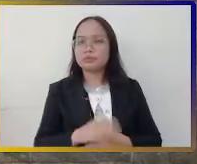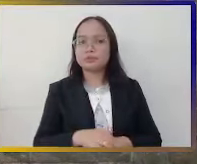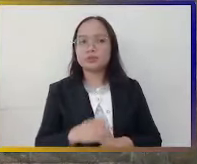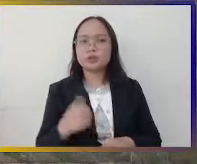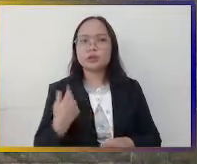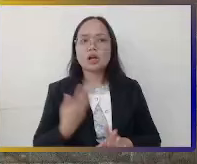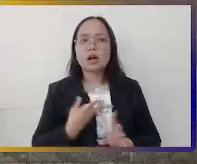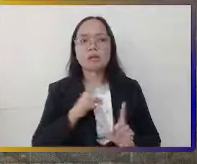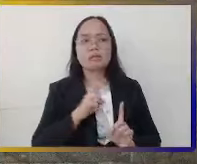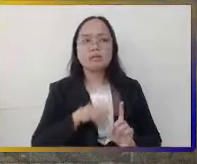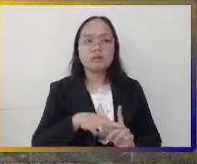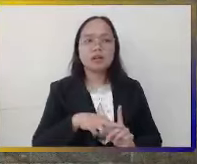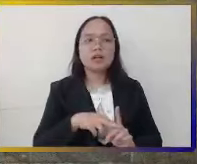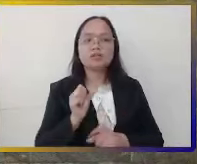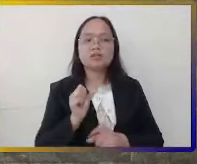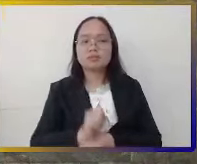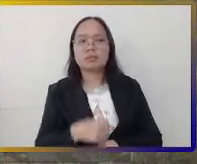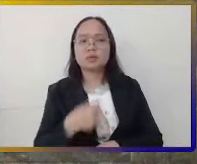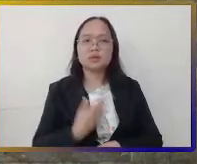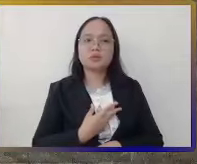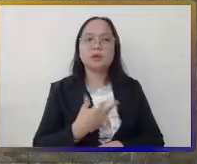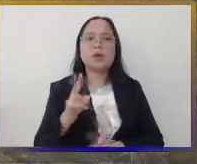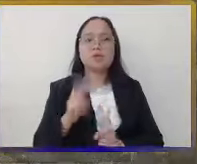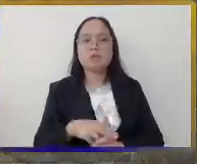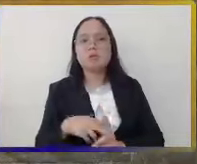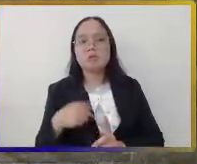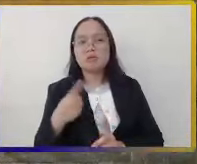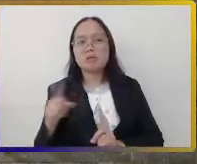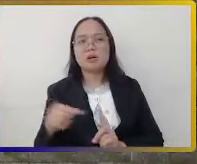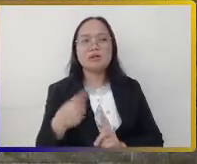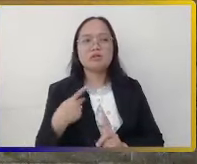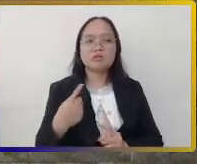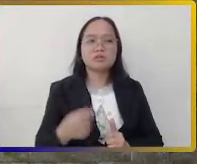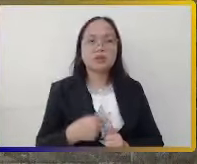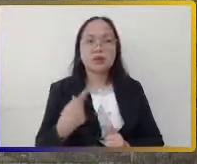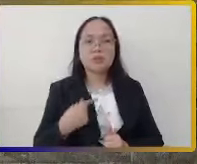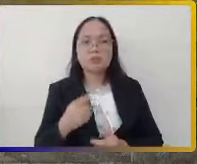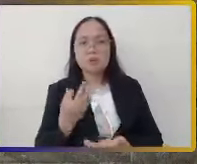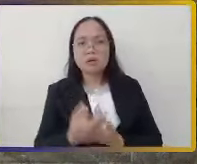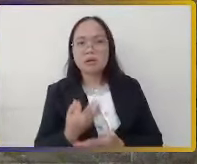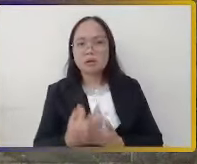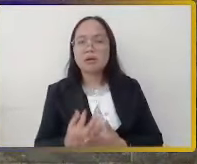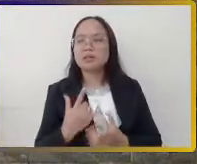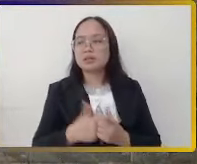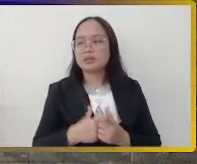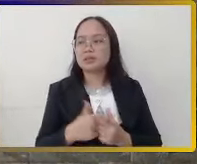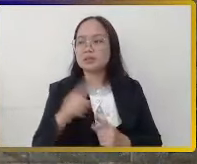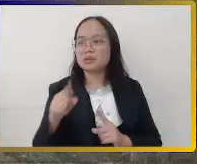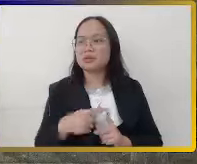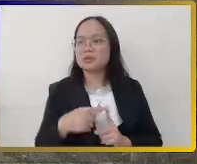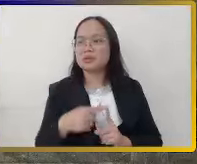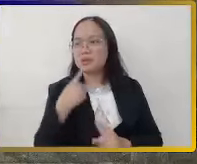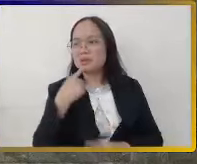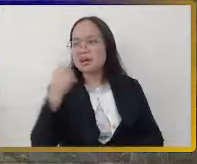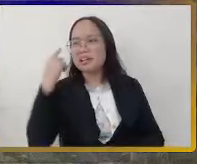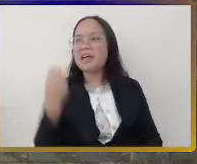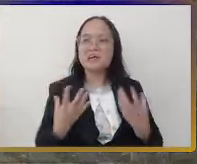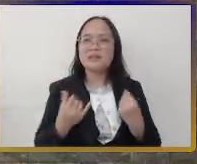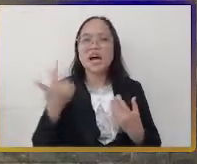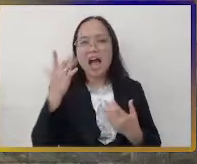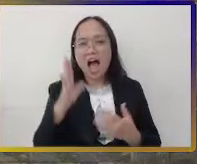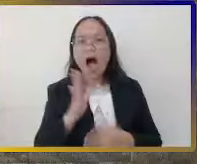Nag-apply tayo ng trabaho. Nandun tayo sa isang trabaho. Na nung una, ang daming pera. Na parang, ang akala natin, sabi ko na nga ba, ito ang panawagan